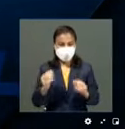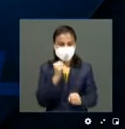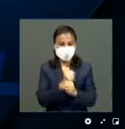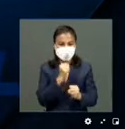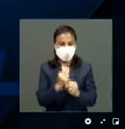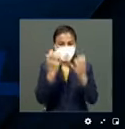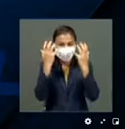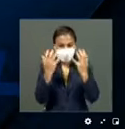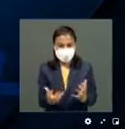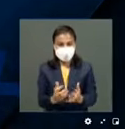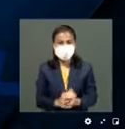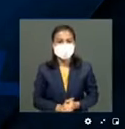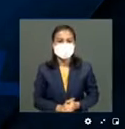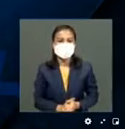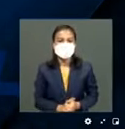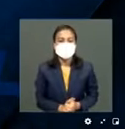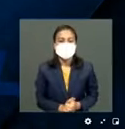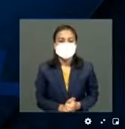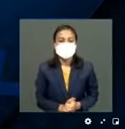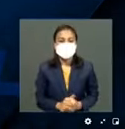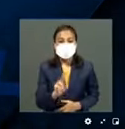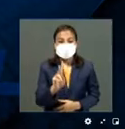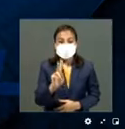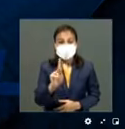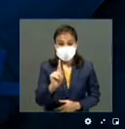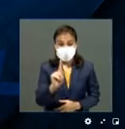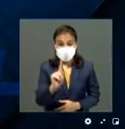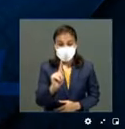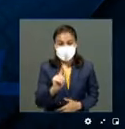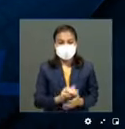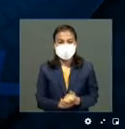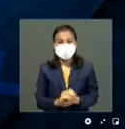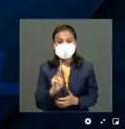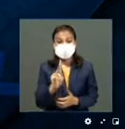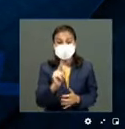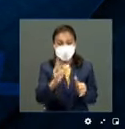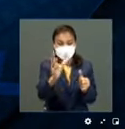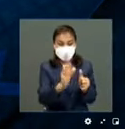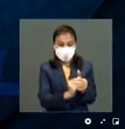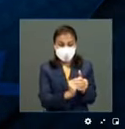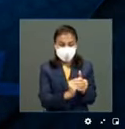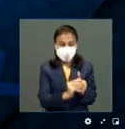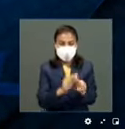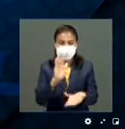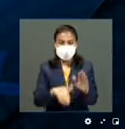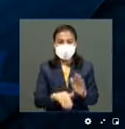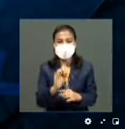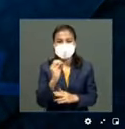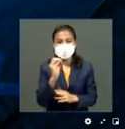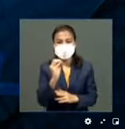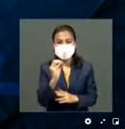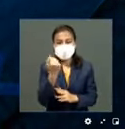อนนี้เลยทีเดียวค่ะในส่วนของสีเขียวมีรายงานไม่เกิน10รายนะคะก็พบว่ามีมาก